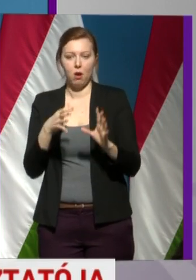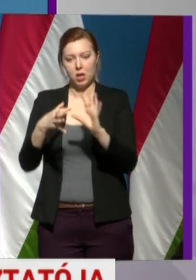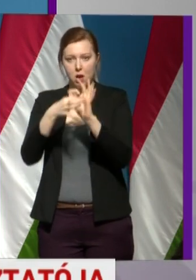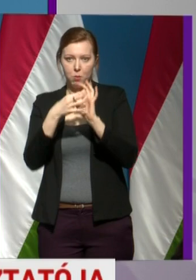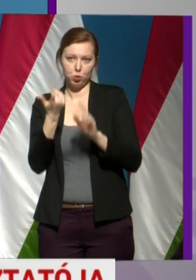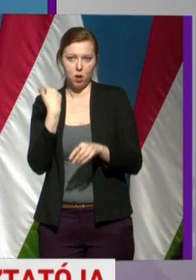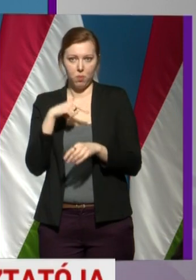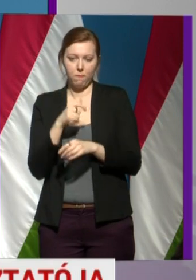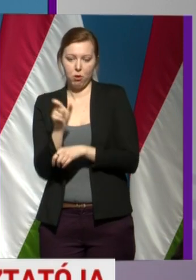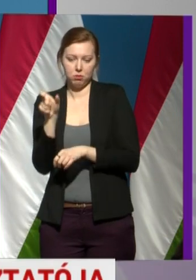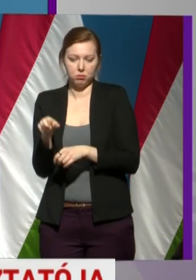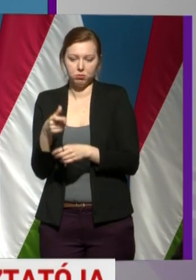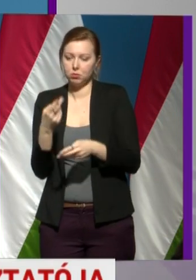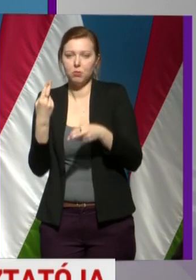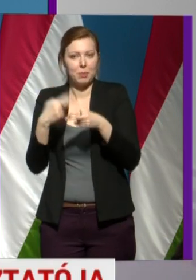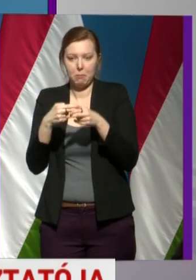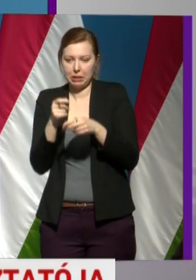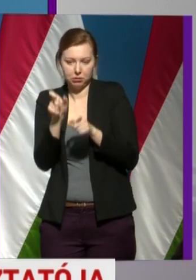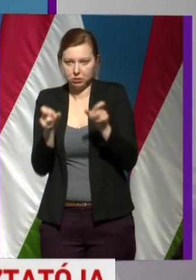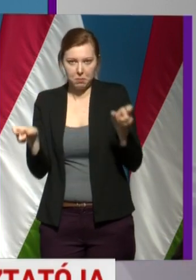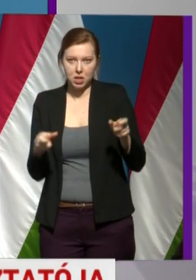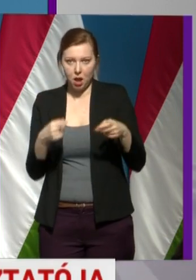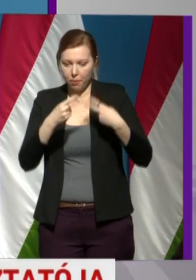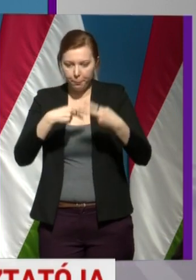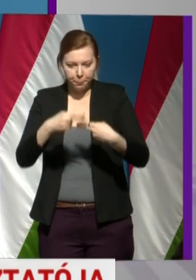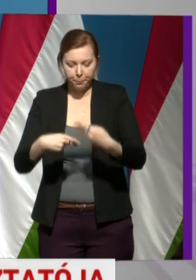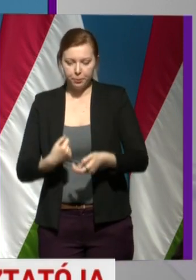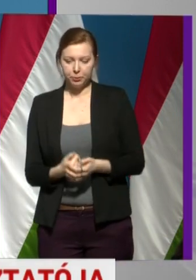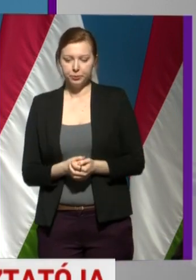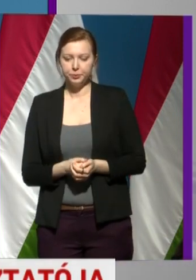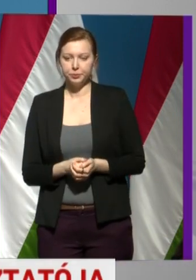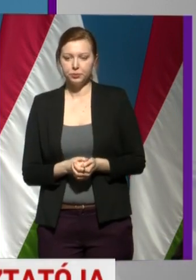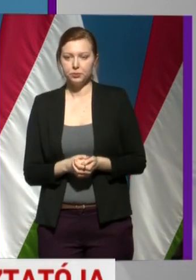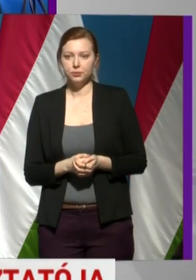kerültek akármelyik megbetegedett személlyel.